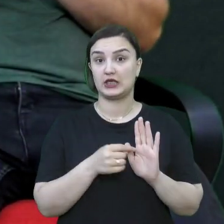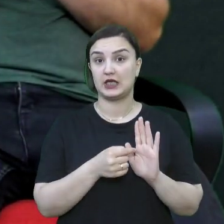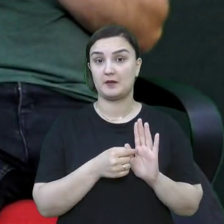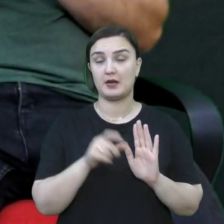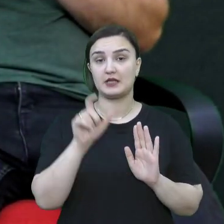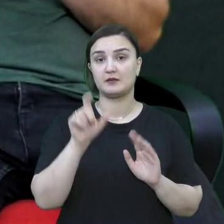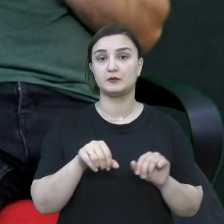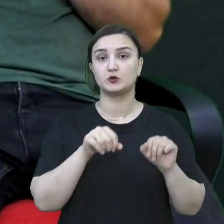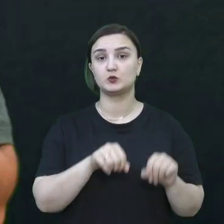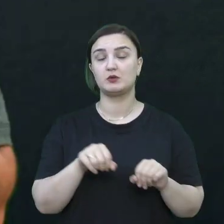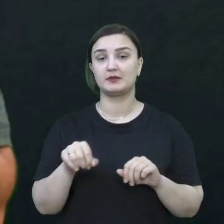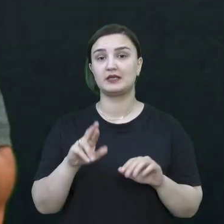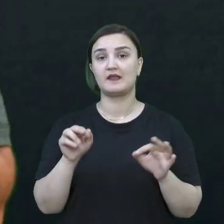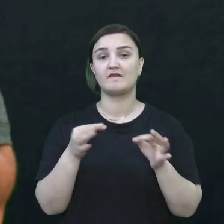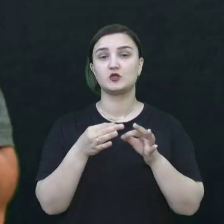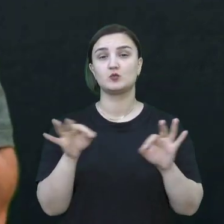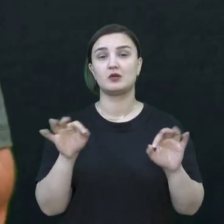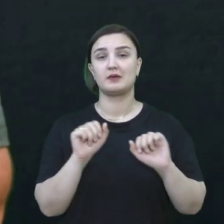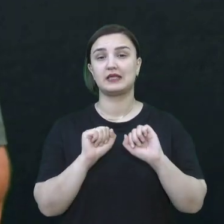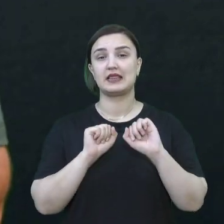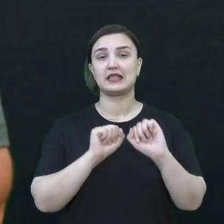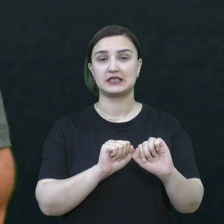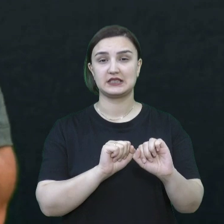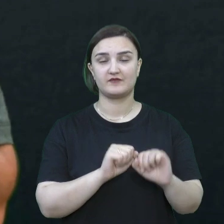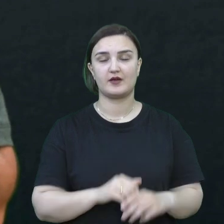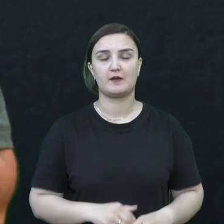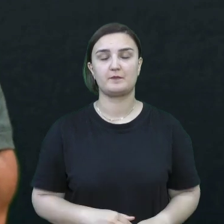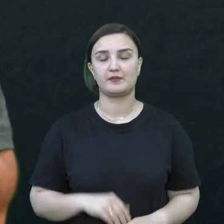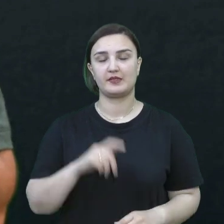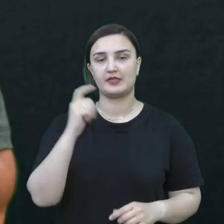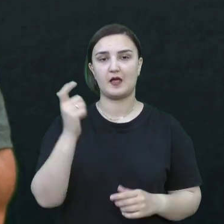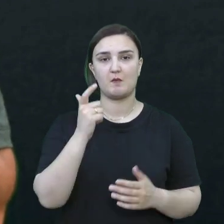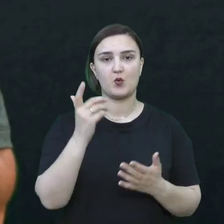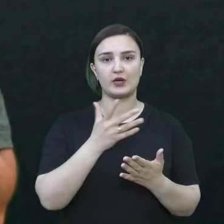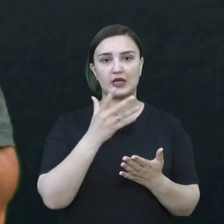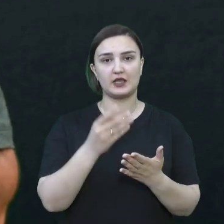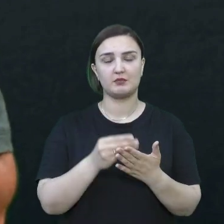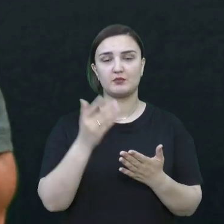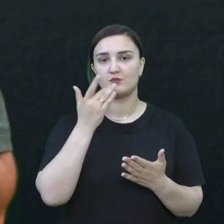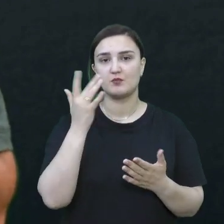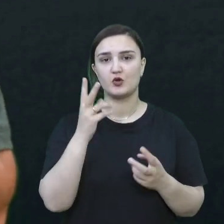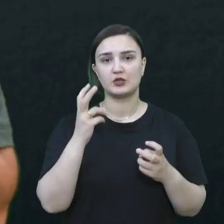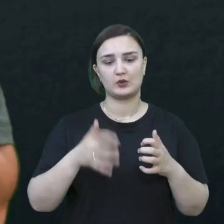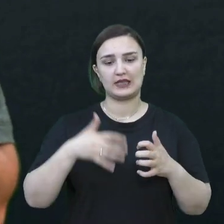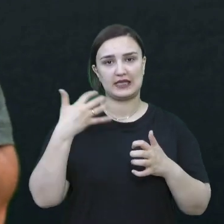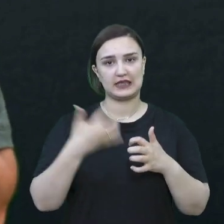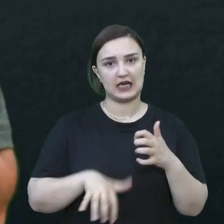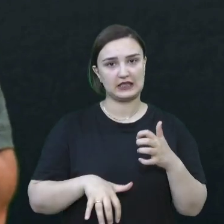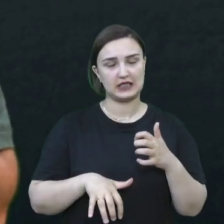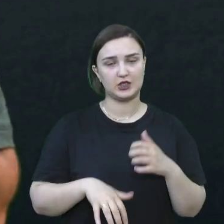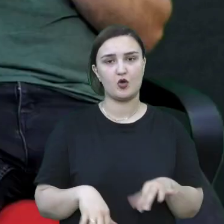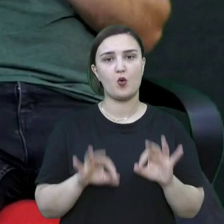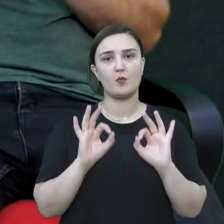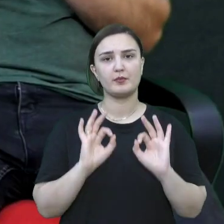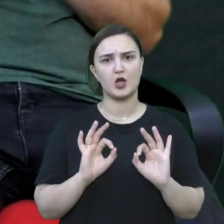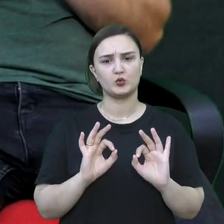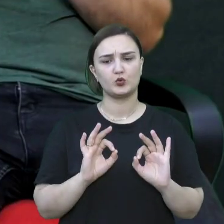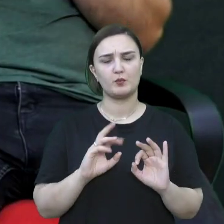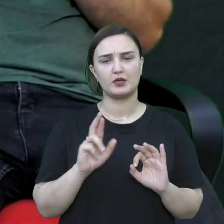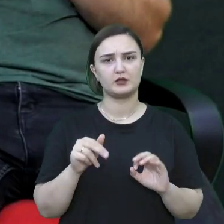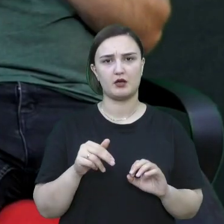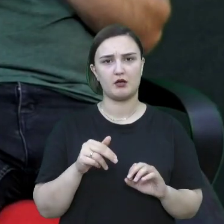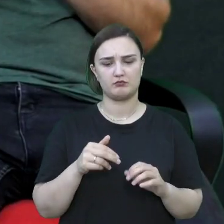insan hüquqlarının və azadlıqlarının müdafiəsi, müstəqillik və siyasi neytrallıq, obyektivlik və